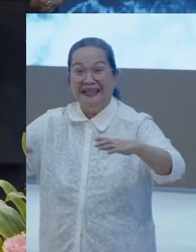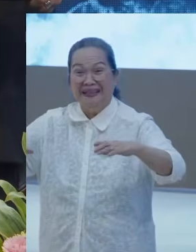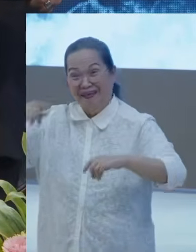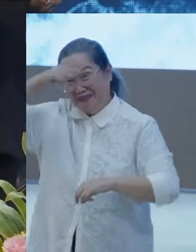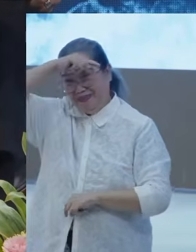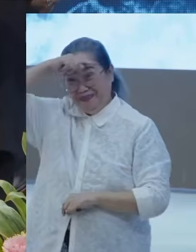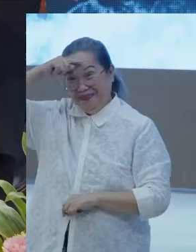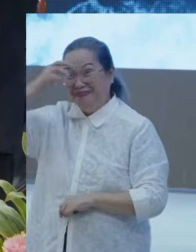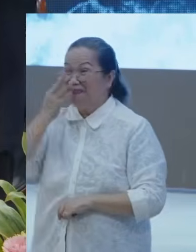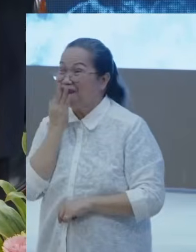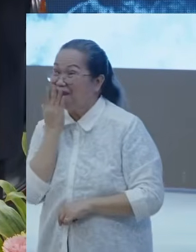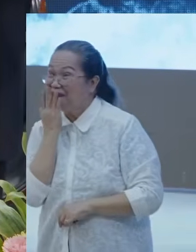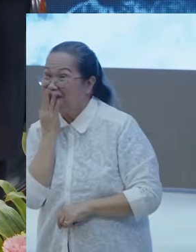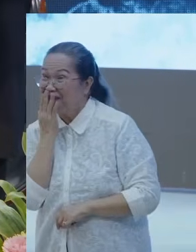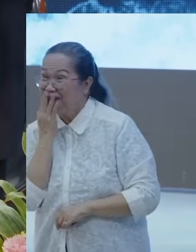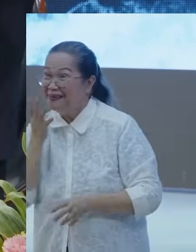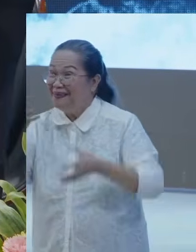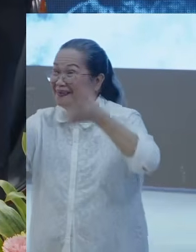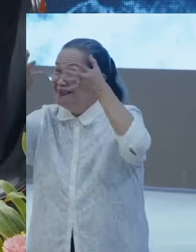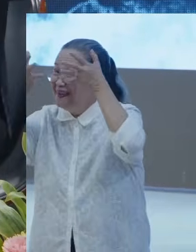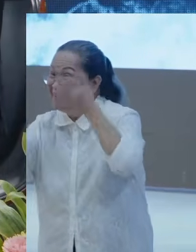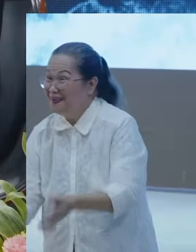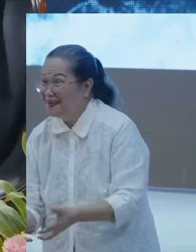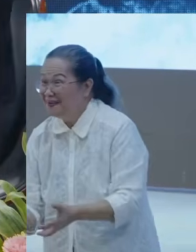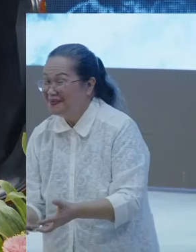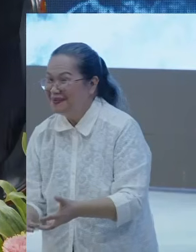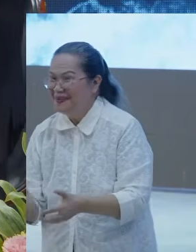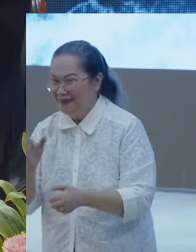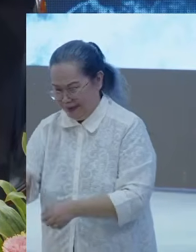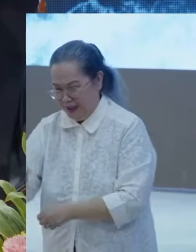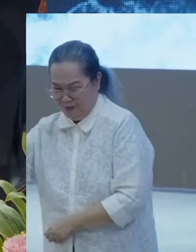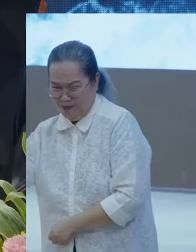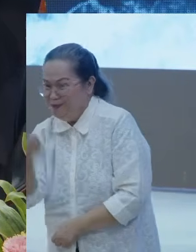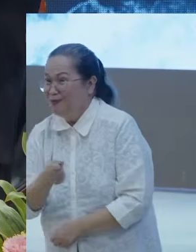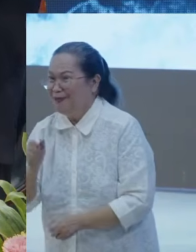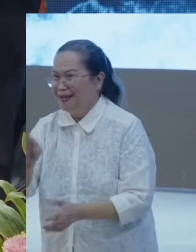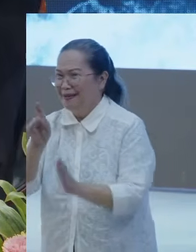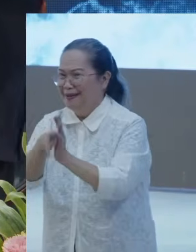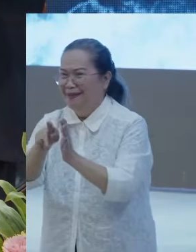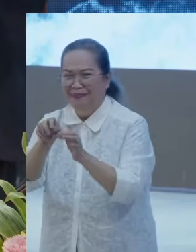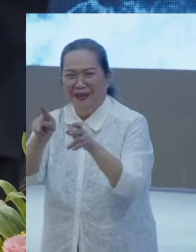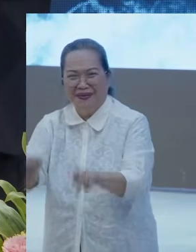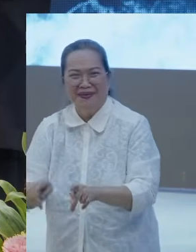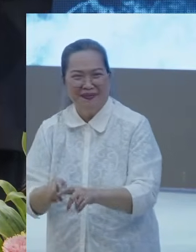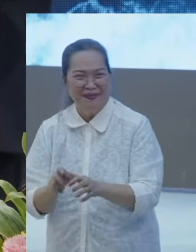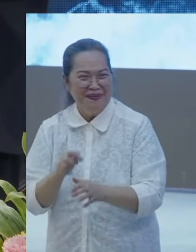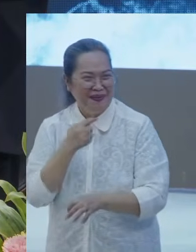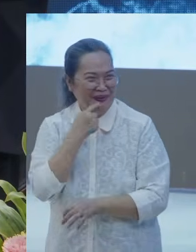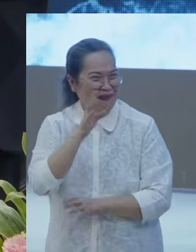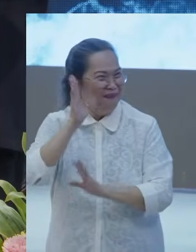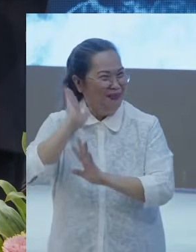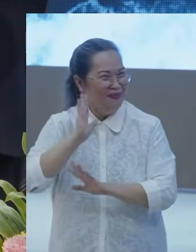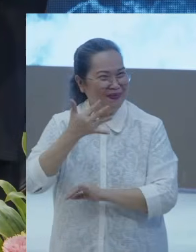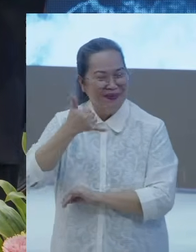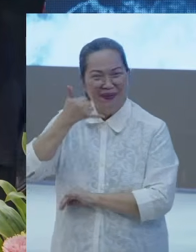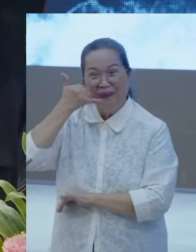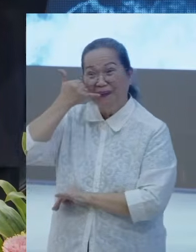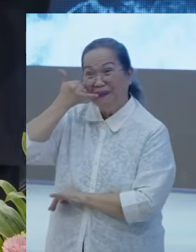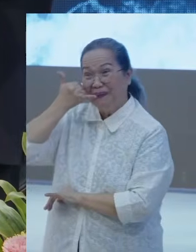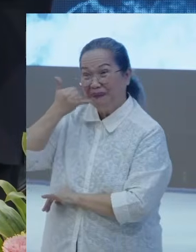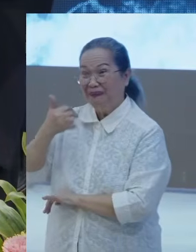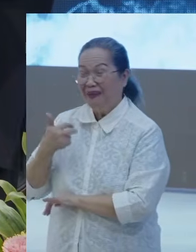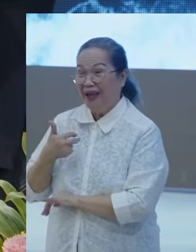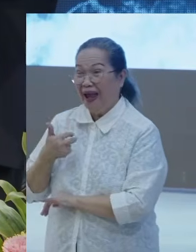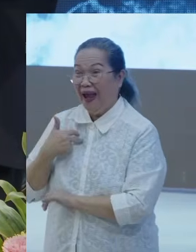black, mabigat, kaya pwedeng pamatay ng tao, no? Yung telepono. Madalas pa may